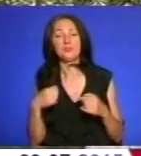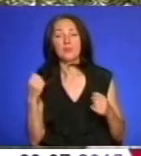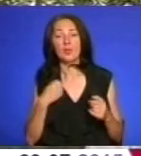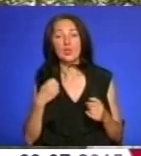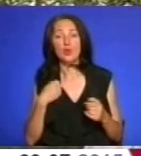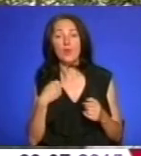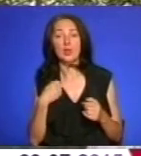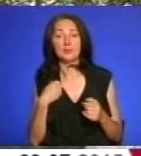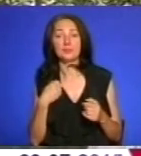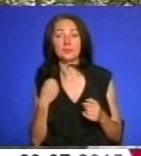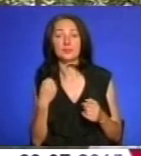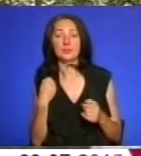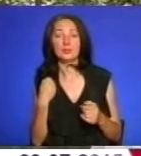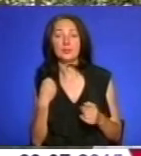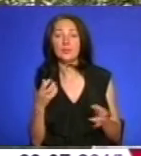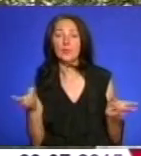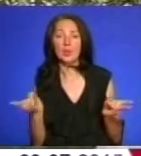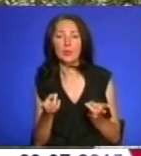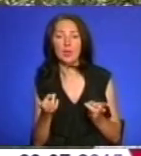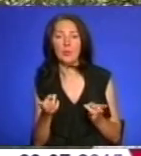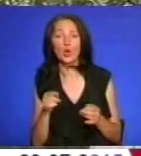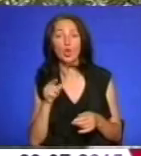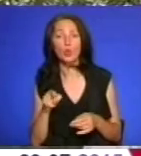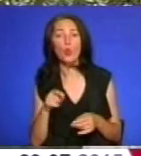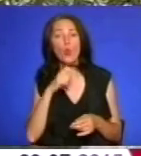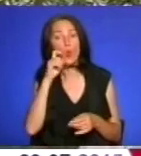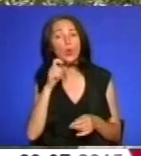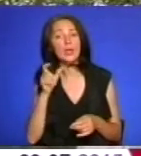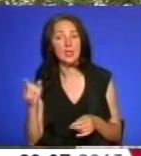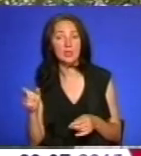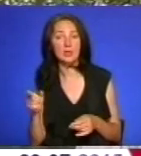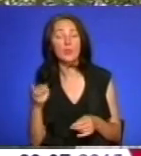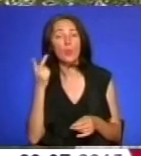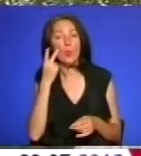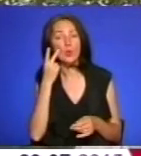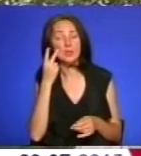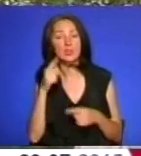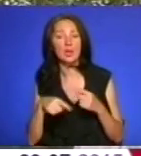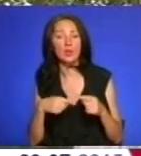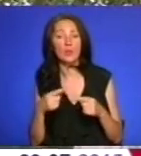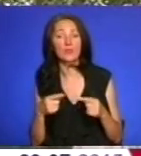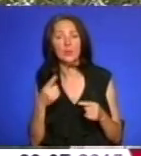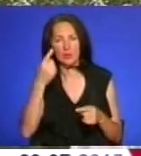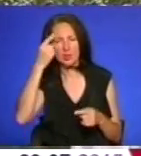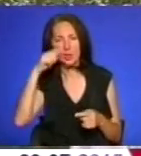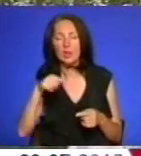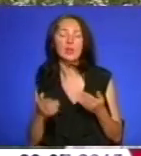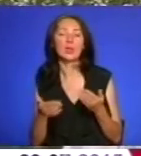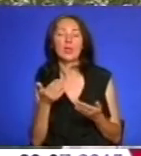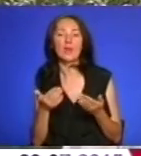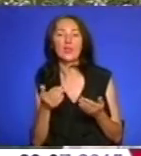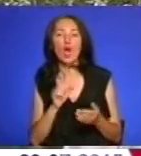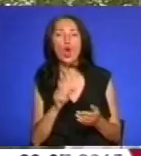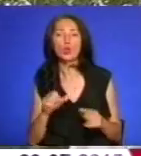військових потреб. Тому українці постійно, ви знаєте, навіть